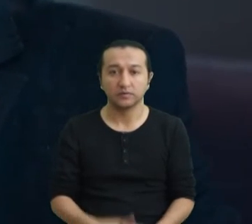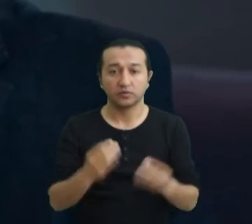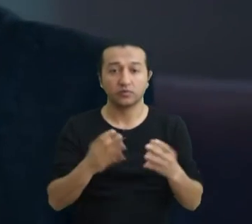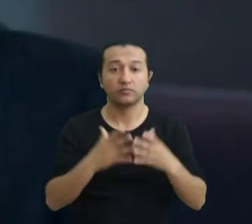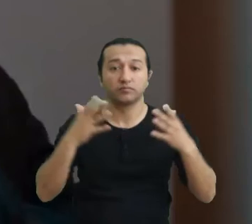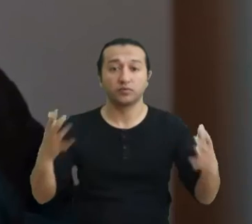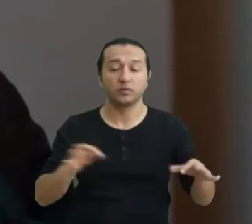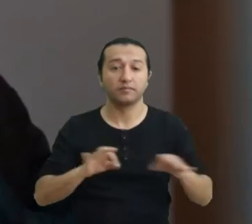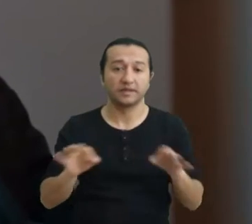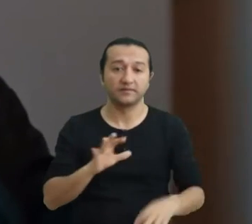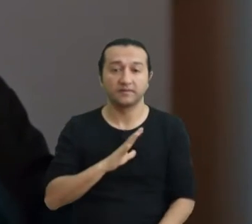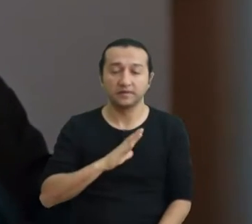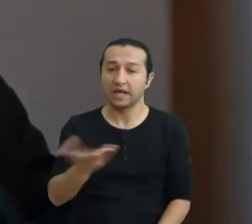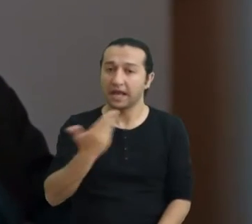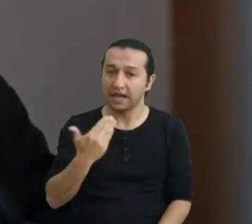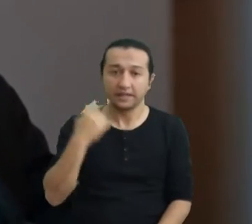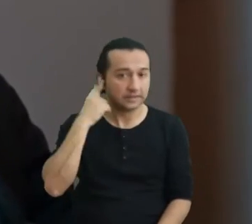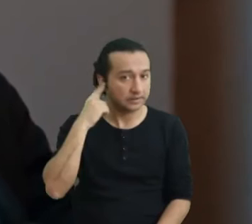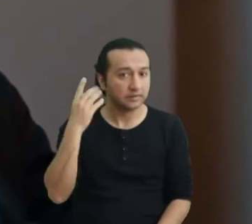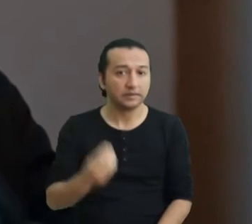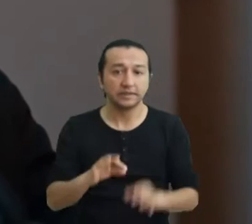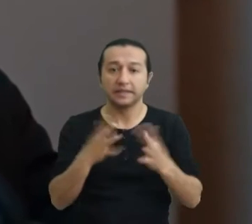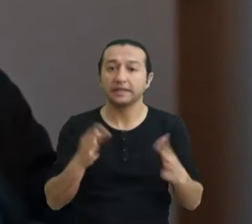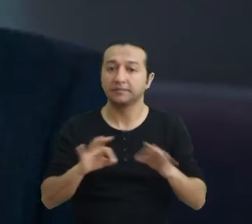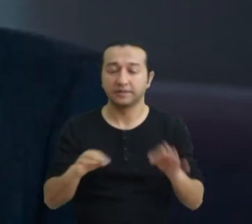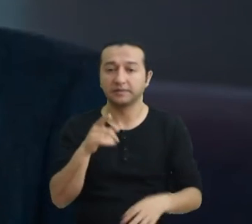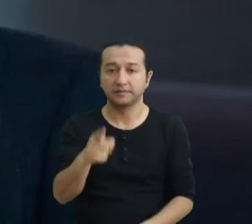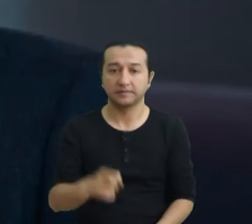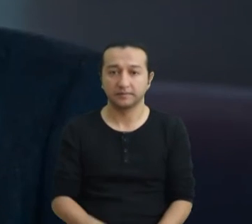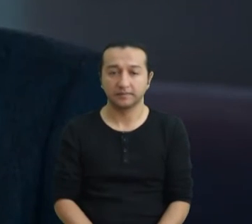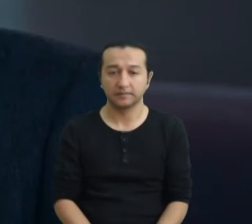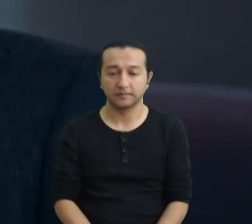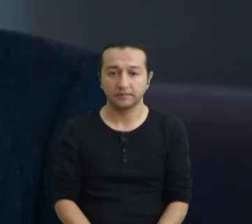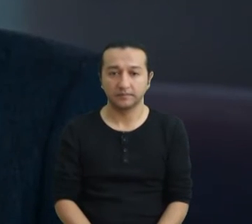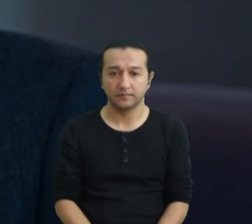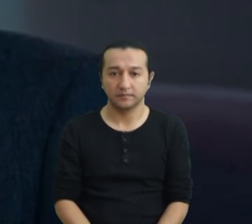Çok büyük bir planım var. Anlat o zaman. Nedir planın?